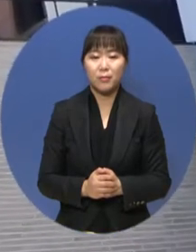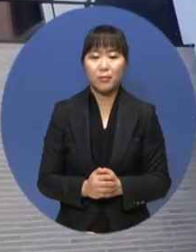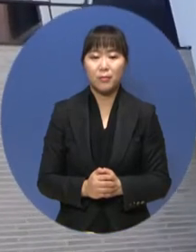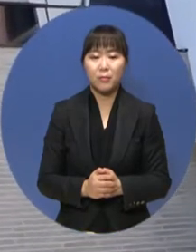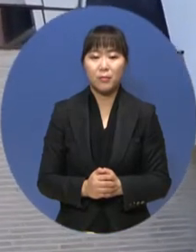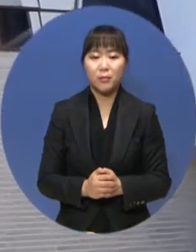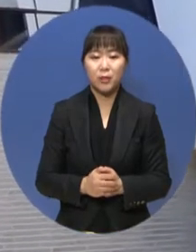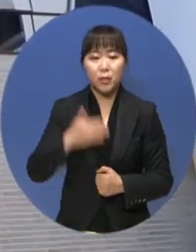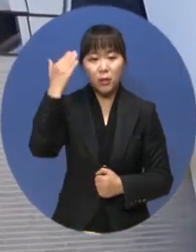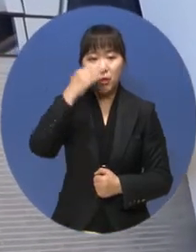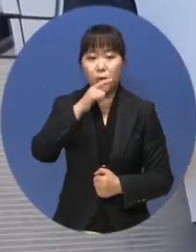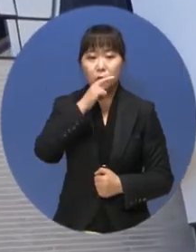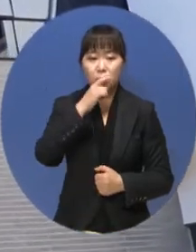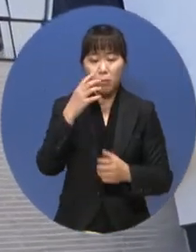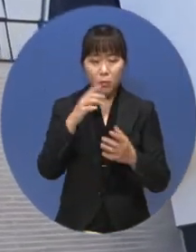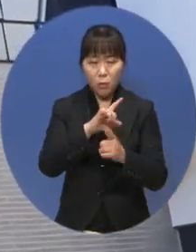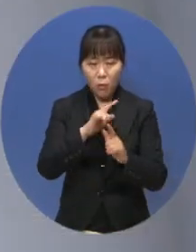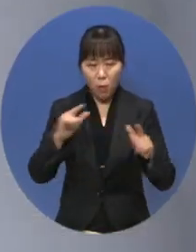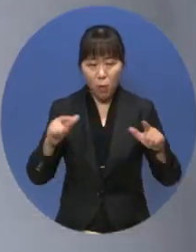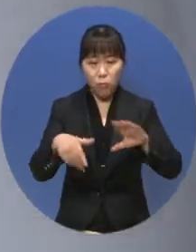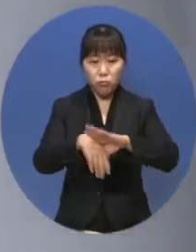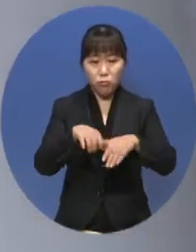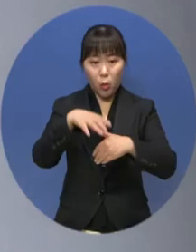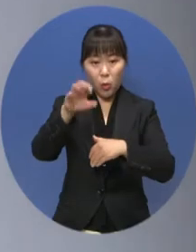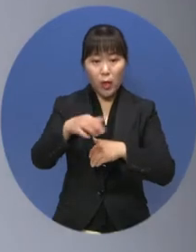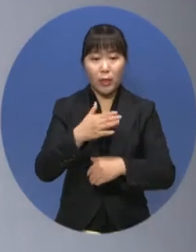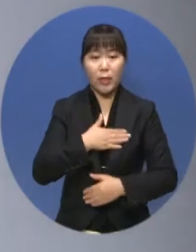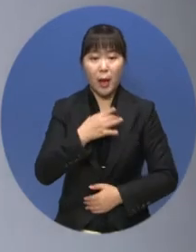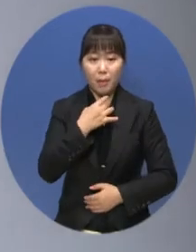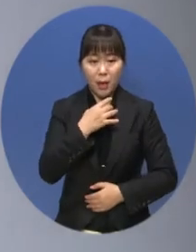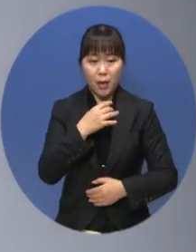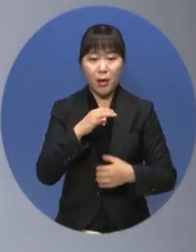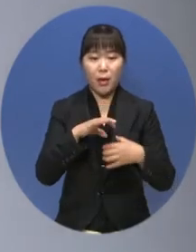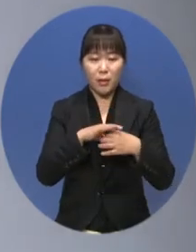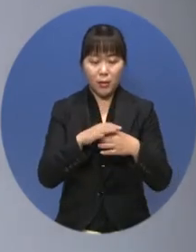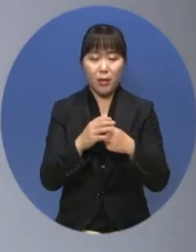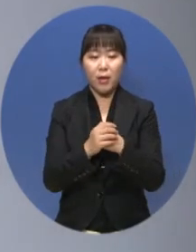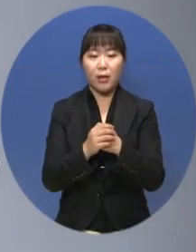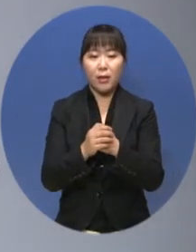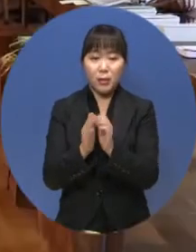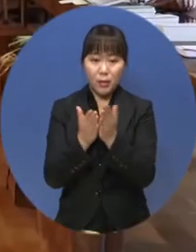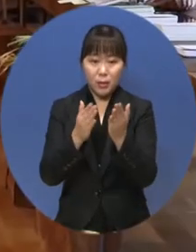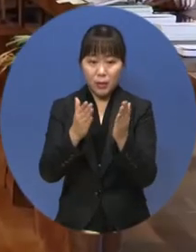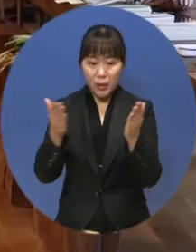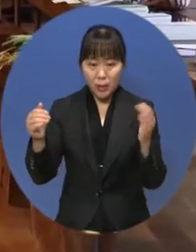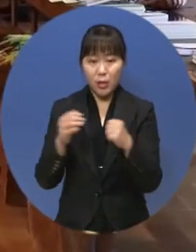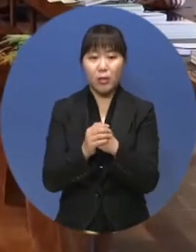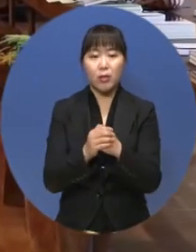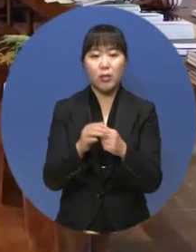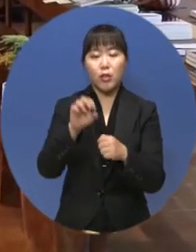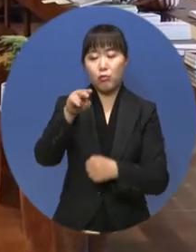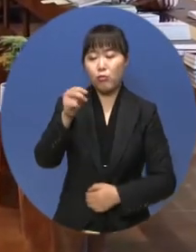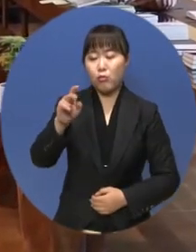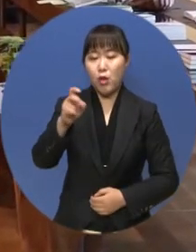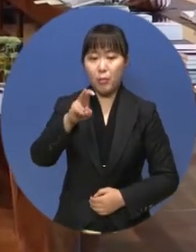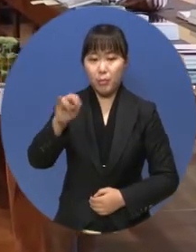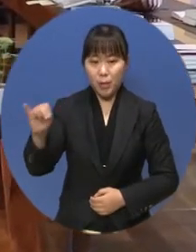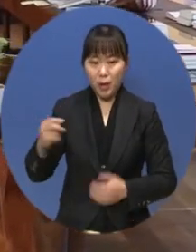여수 복합문화공간 남한의 서재에서는 지난 12일부터 그림책 작가 유현미의